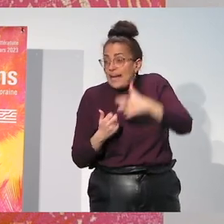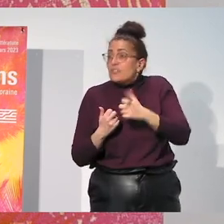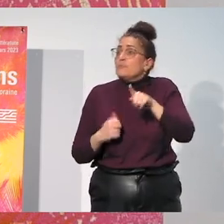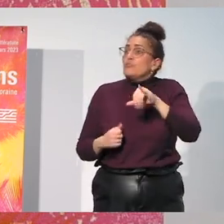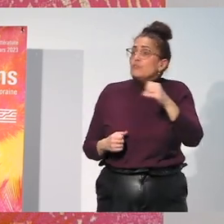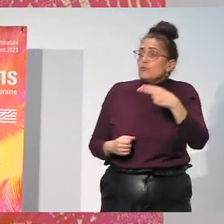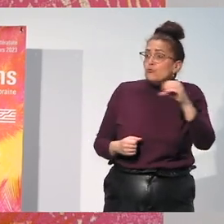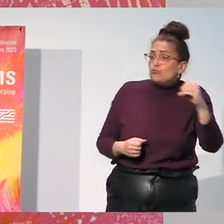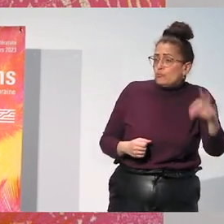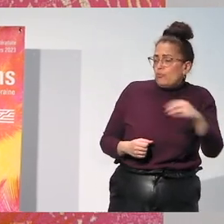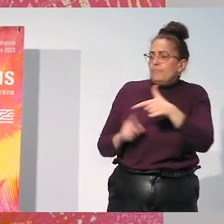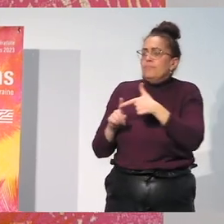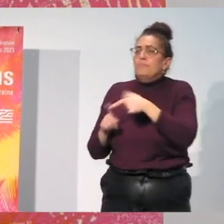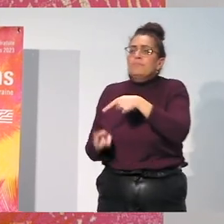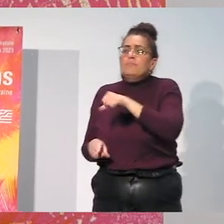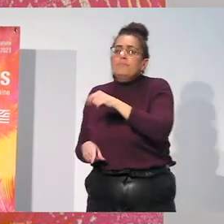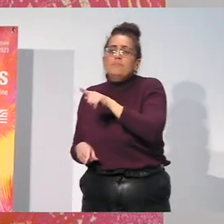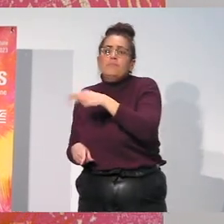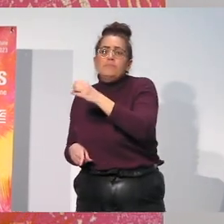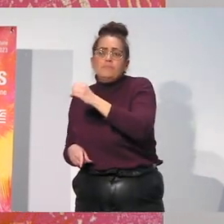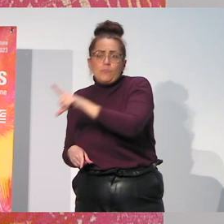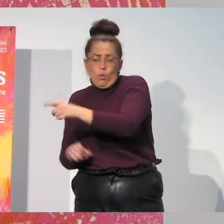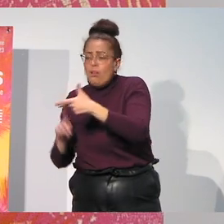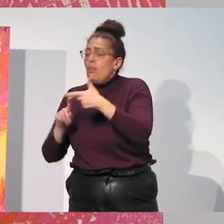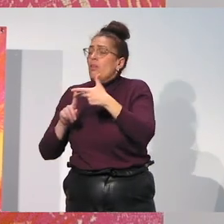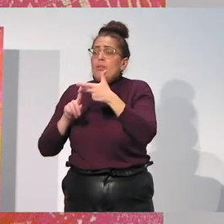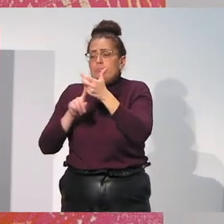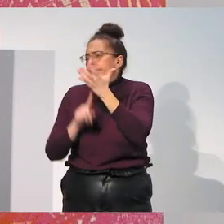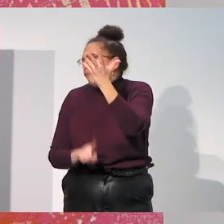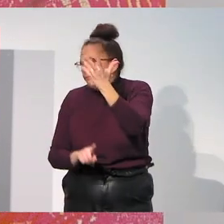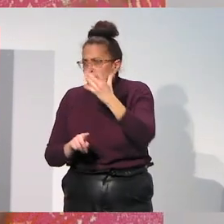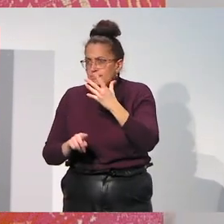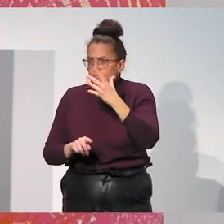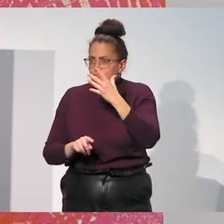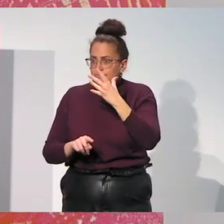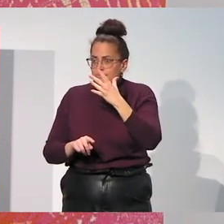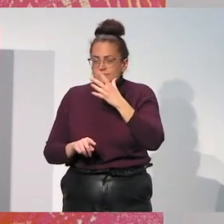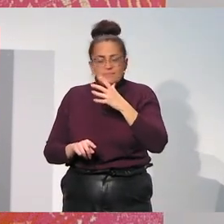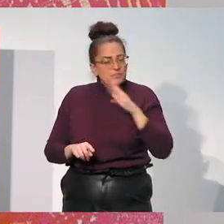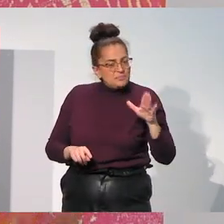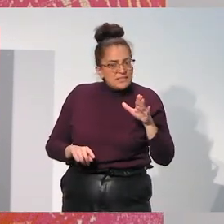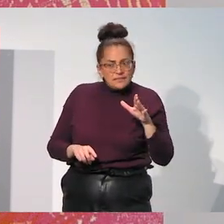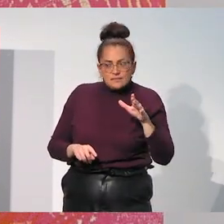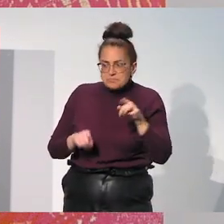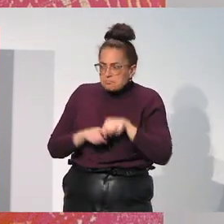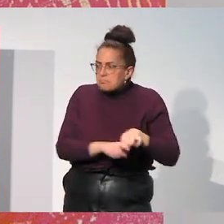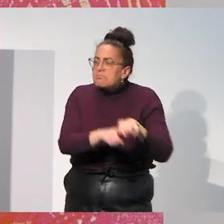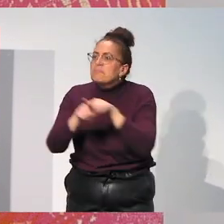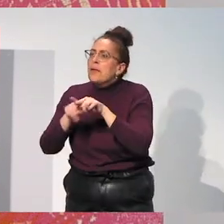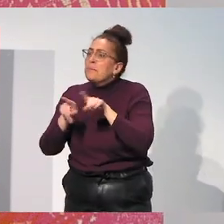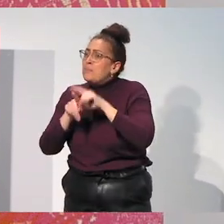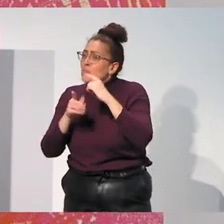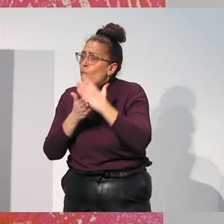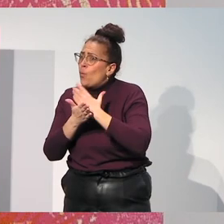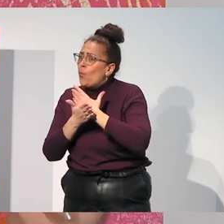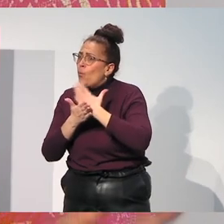comme Pagnol et d'autres qui ont cette capacité poétique, cette